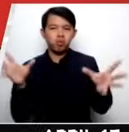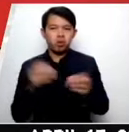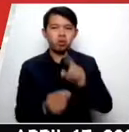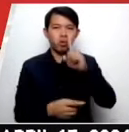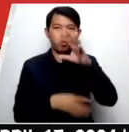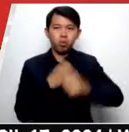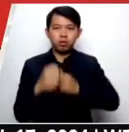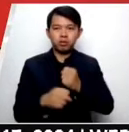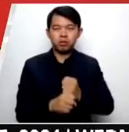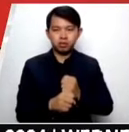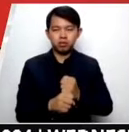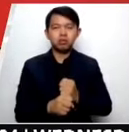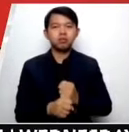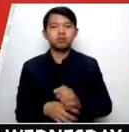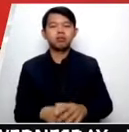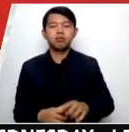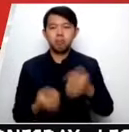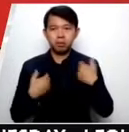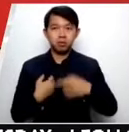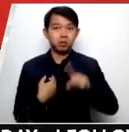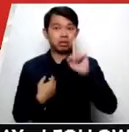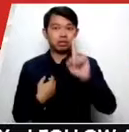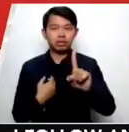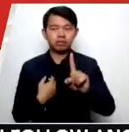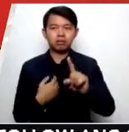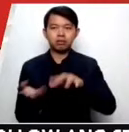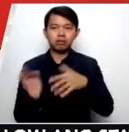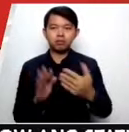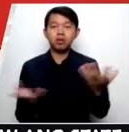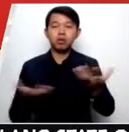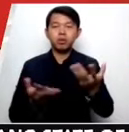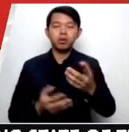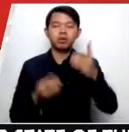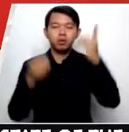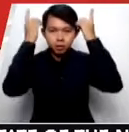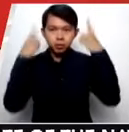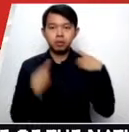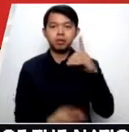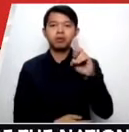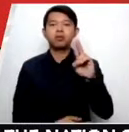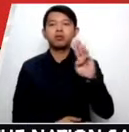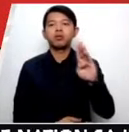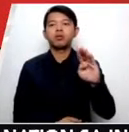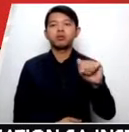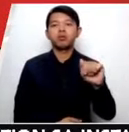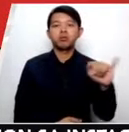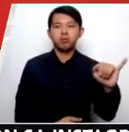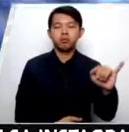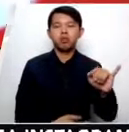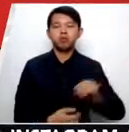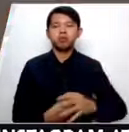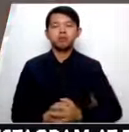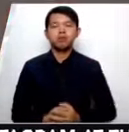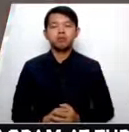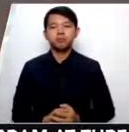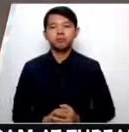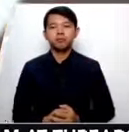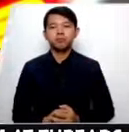naasa kabilang dail ng pagul ng pag J